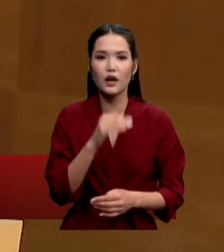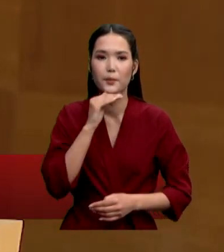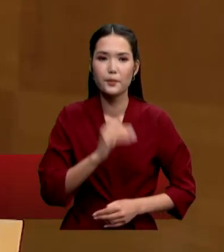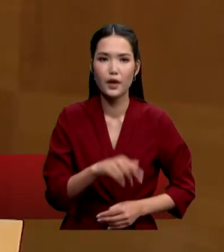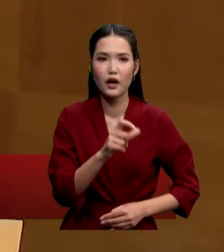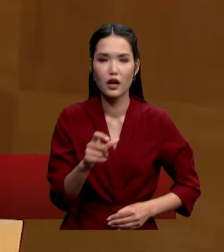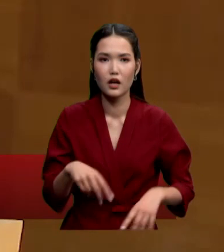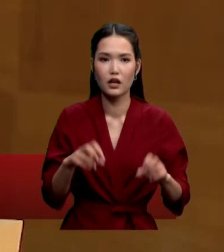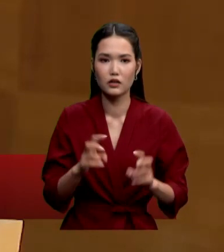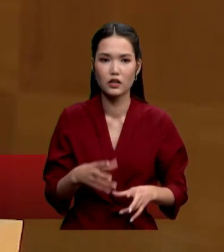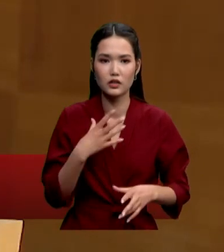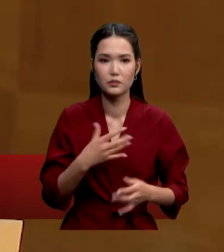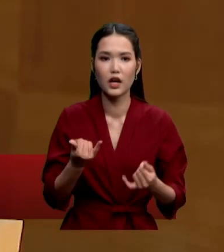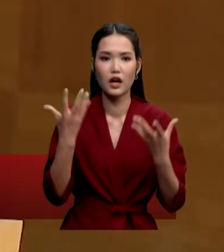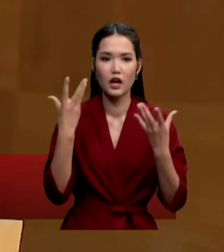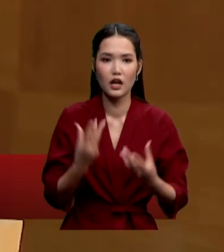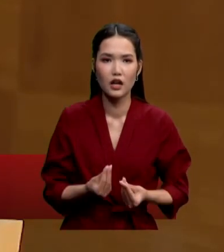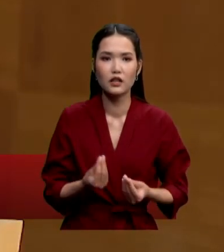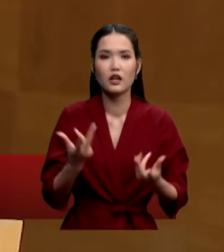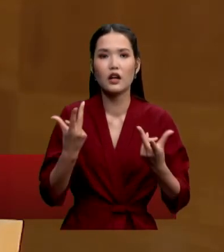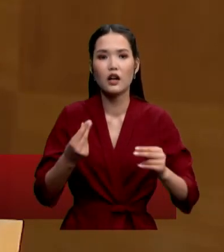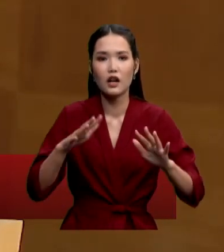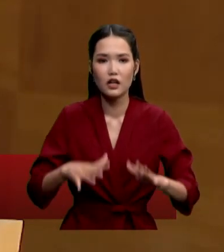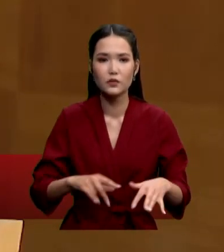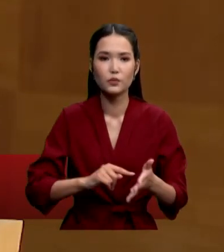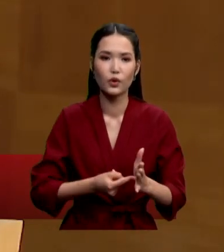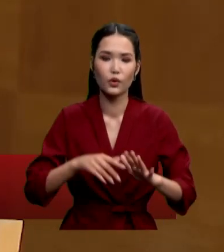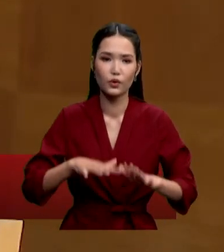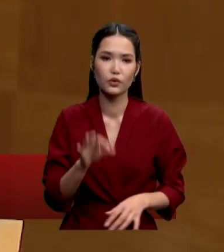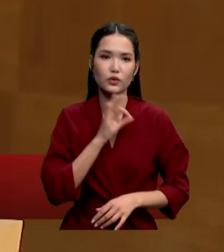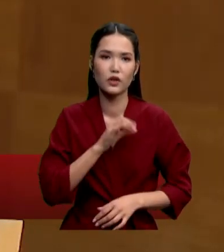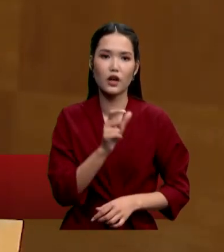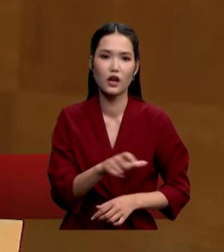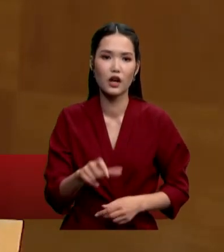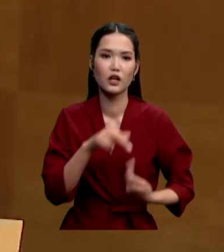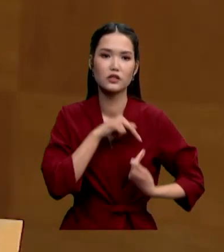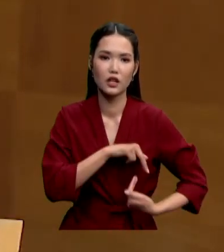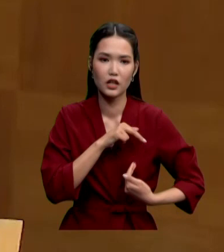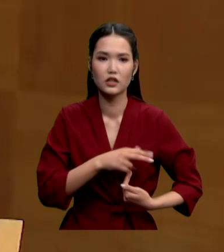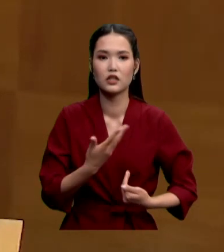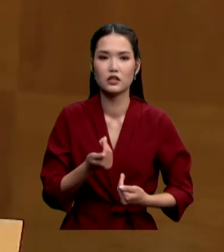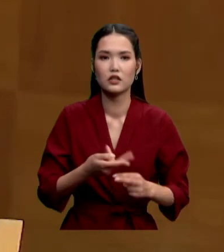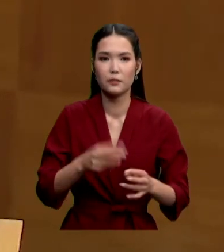қатарынан да орын алған жоқ. Қазіргі таңда қай мекемені алсаңыз да, мәдениет саласының қызметкерлерінің